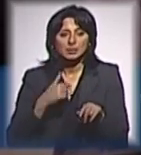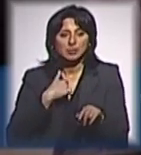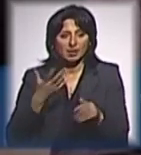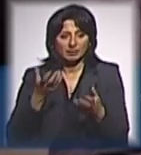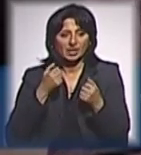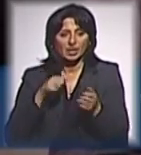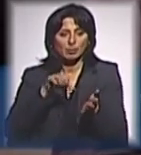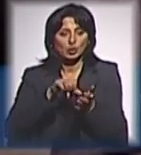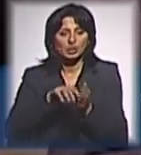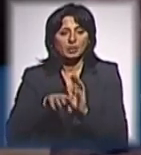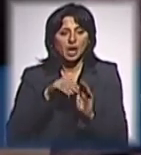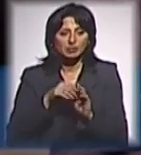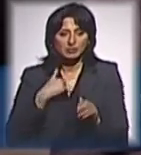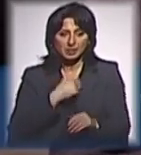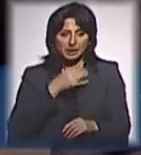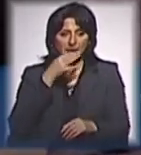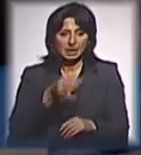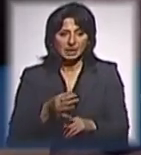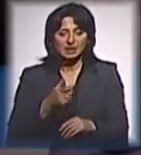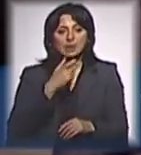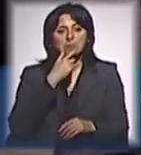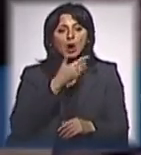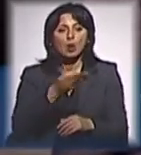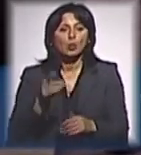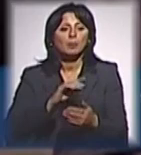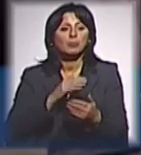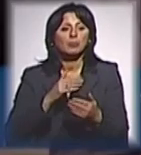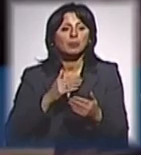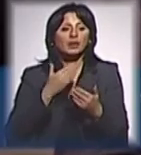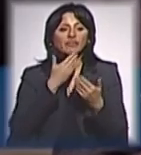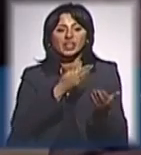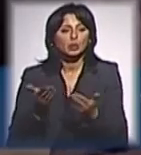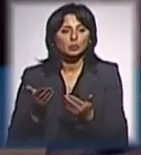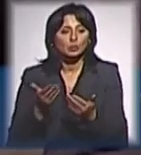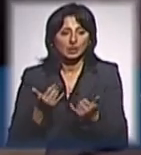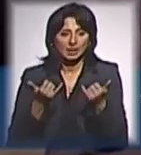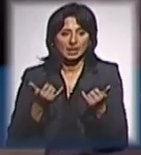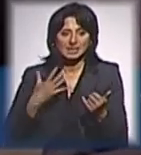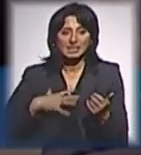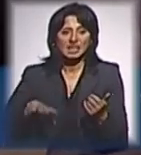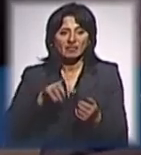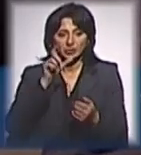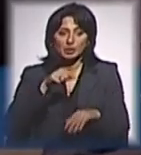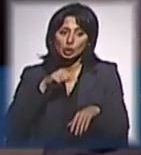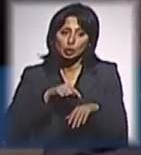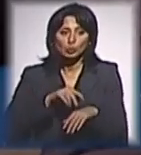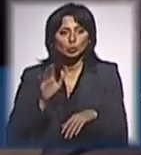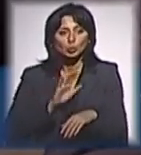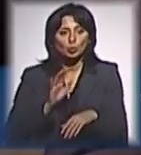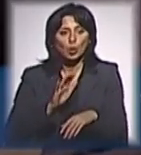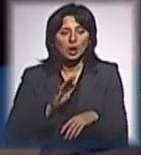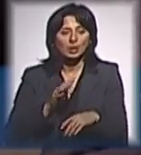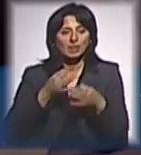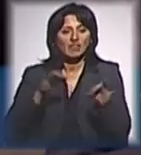ვიღებ მონაწილეობას არჩევნებში. მე მინდა გითხრათ და იმ აყურებესაც ვკითხო, ვიკითხო უბრალოდ. დღეს საქართველოს ადამიანი გზნობს თუ არა თავს,